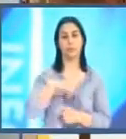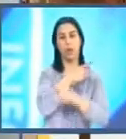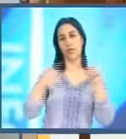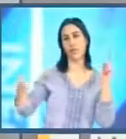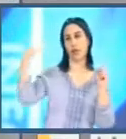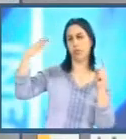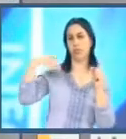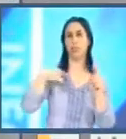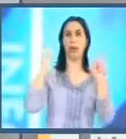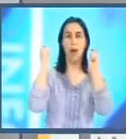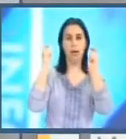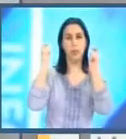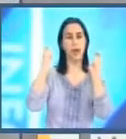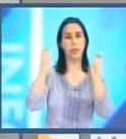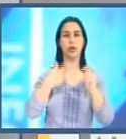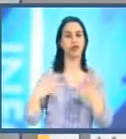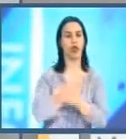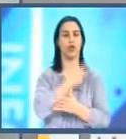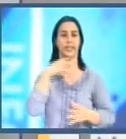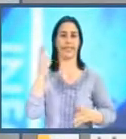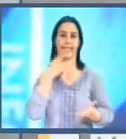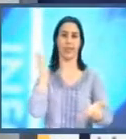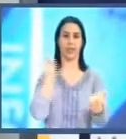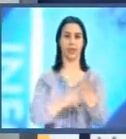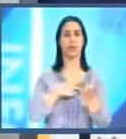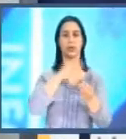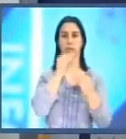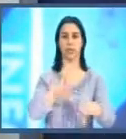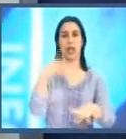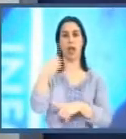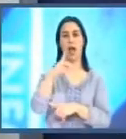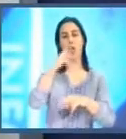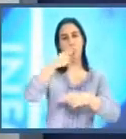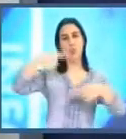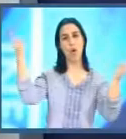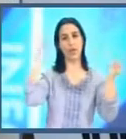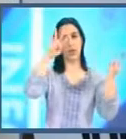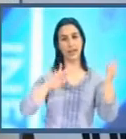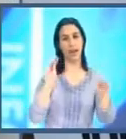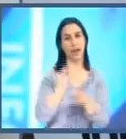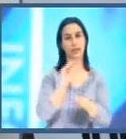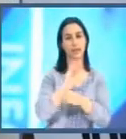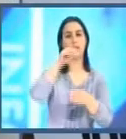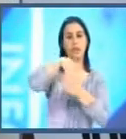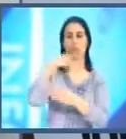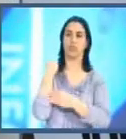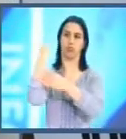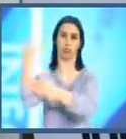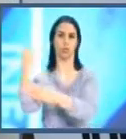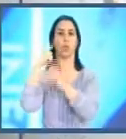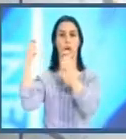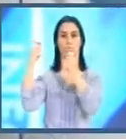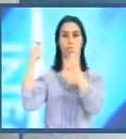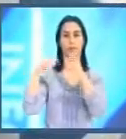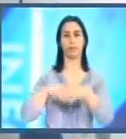l'anterior mobilització, tots els sindicats que tenen representació a l'ensenyament públic català han donat el seu suport a la vaga.